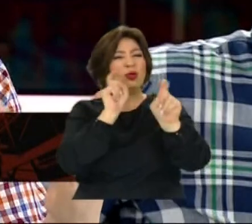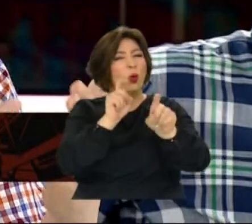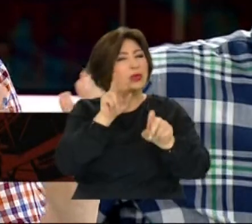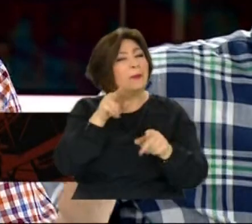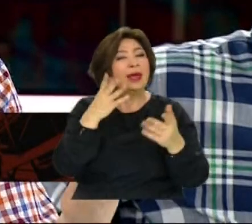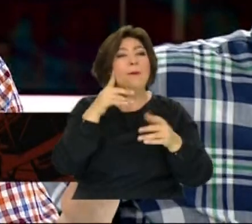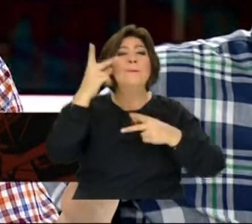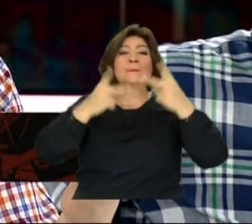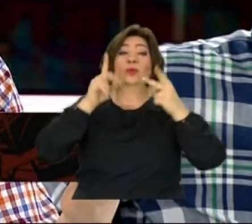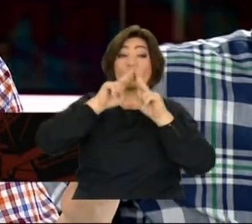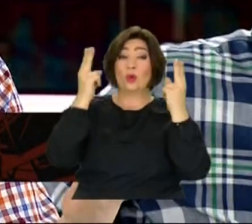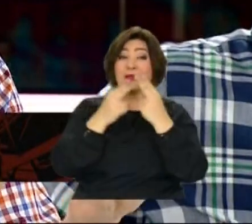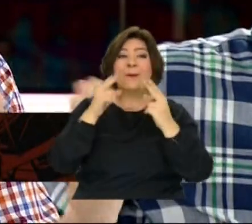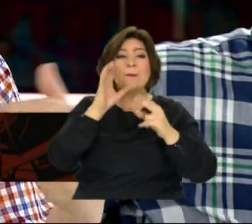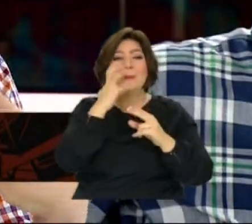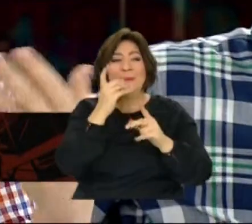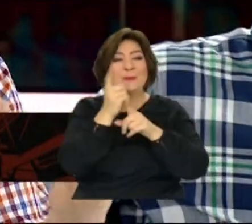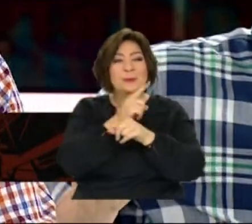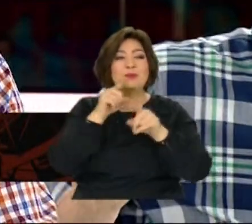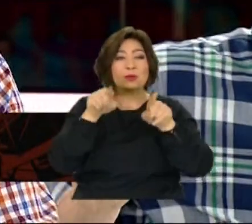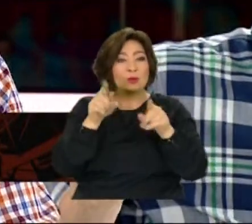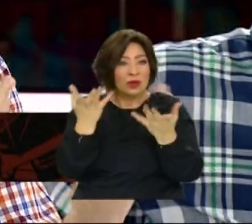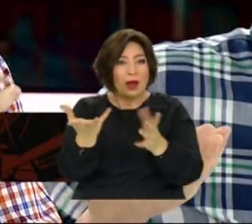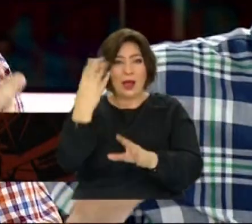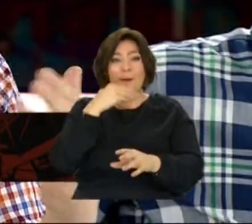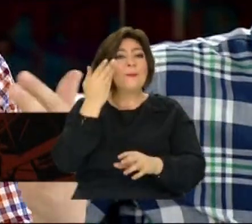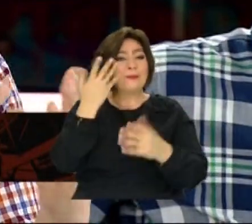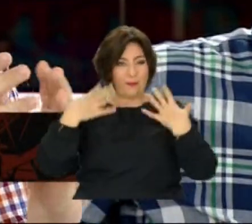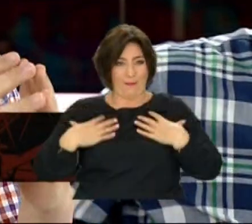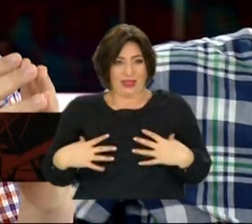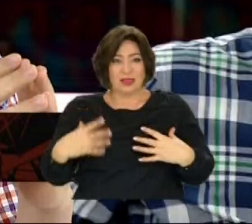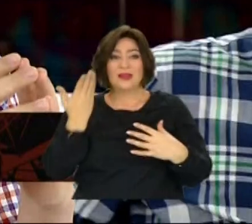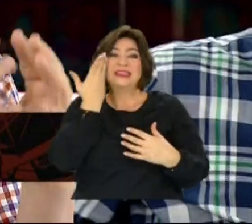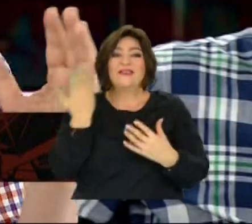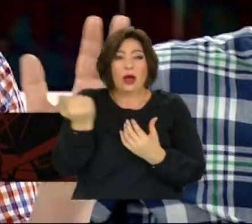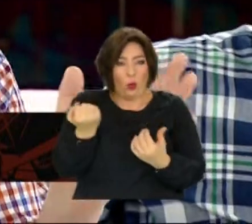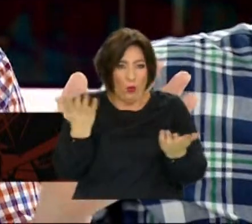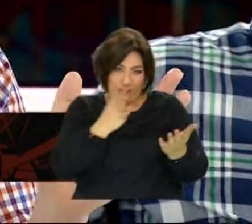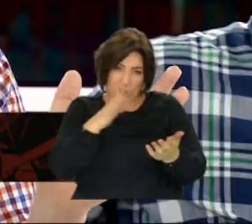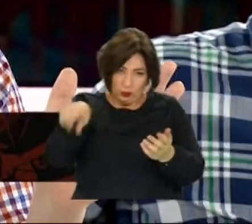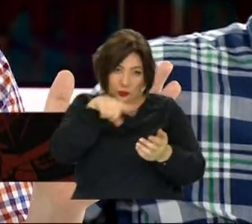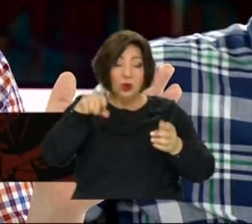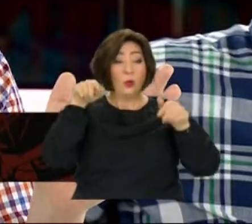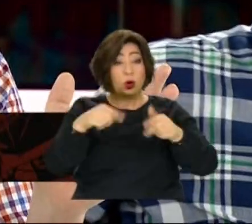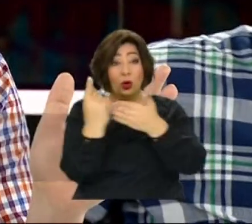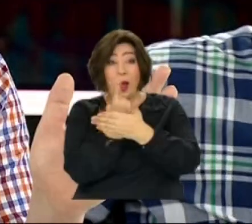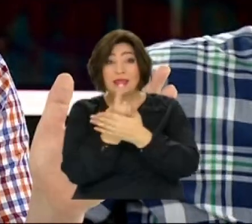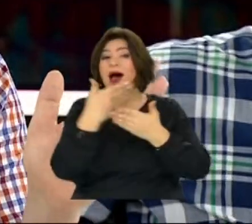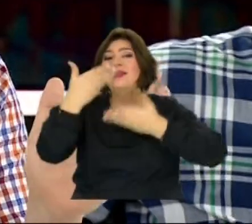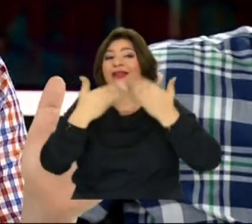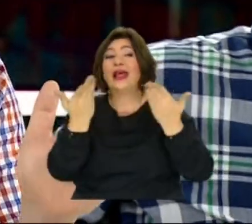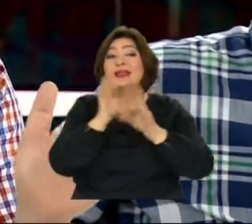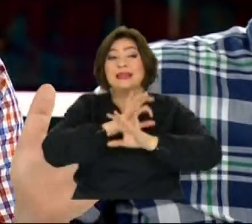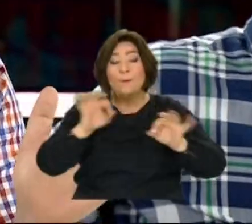belli meyvelere benzerlerini yemeleri anlatılıyor ki bu da bedenle alınan bir zevklerdir, belli meyvelerden alması gibi. Yani Kur'an'daki tabloda anlatılan şey